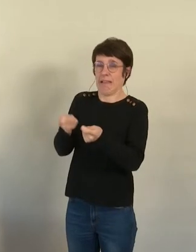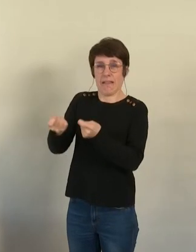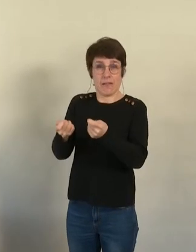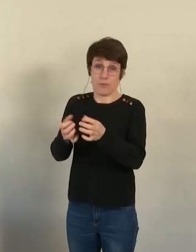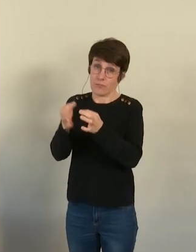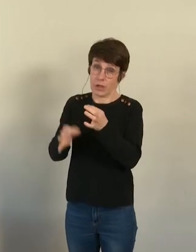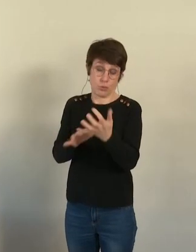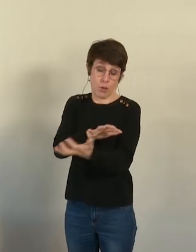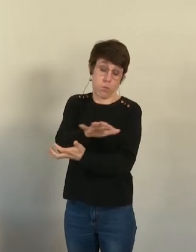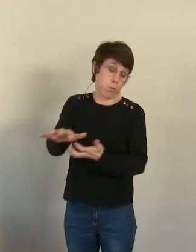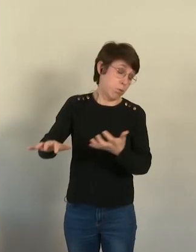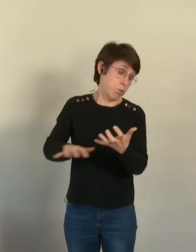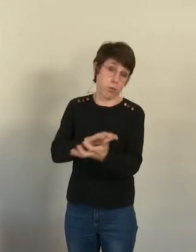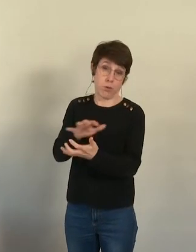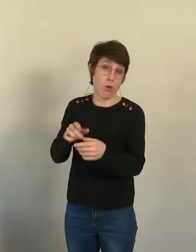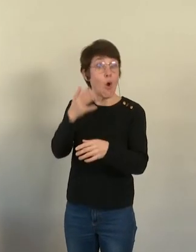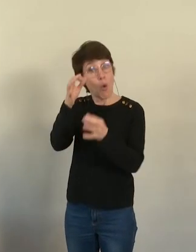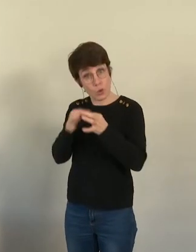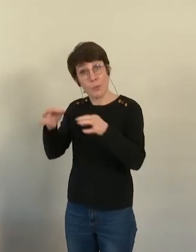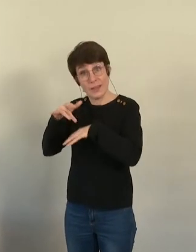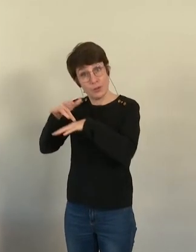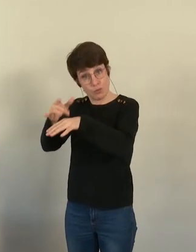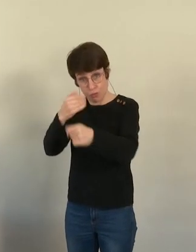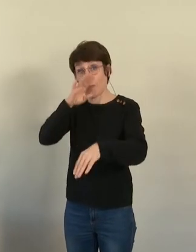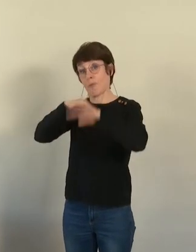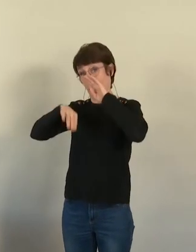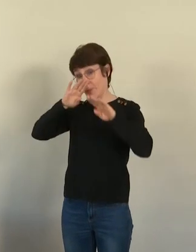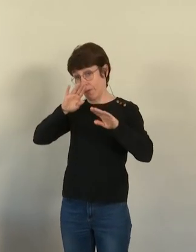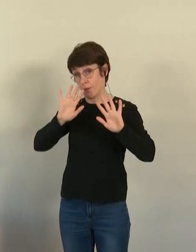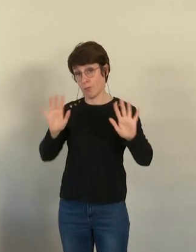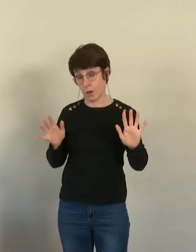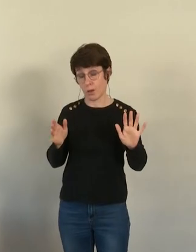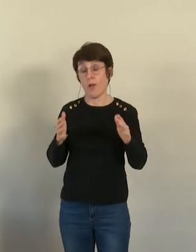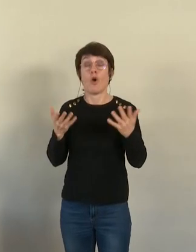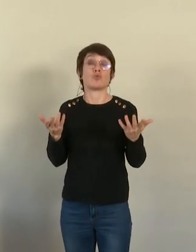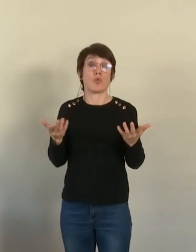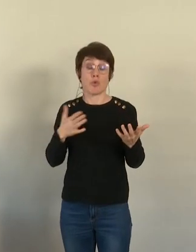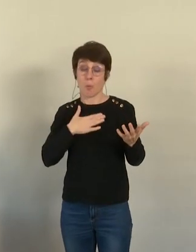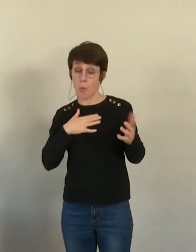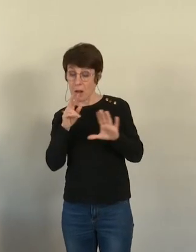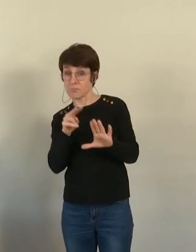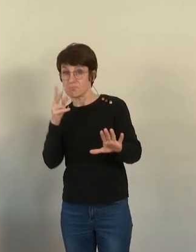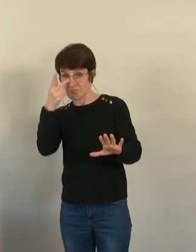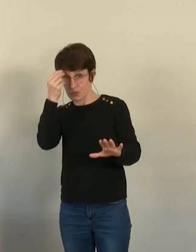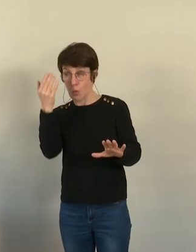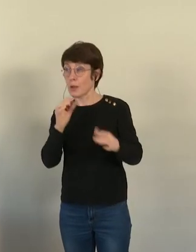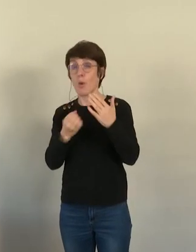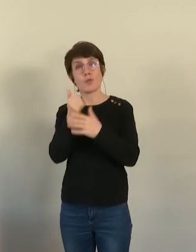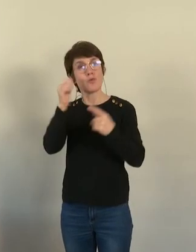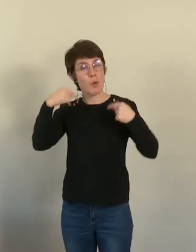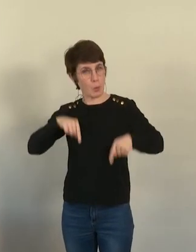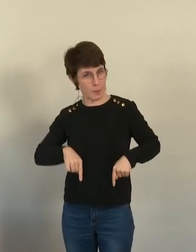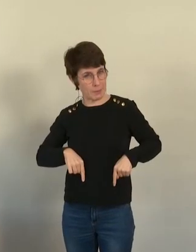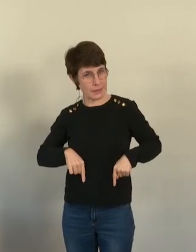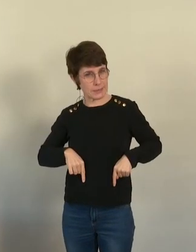idéologies ou proche d'elle ont déjà régné alors sur le fond moi j'ai cru comprendre que le nouveau Premier ministre avait rétabli